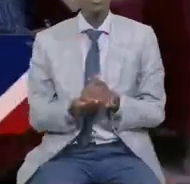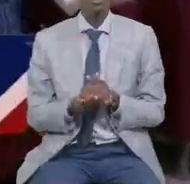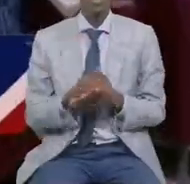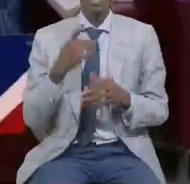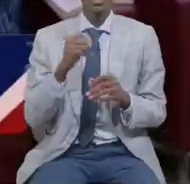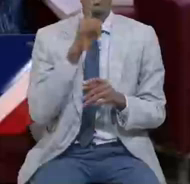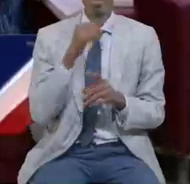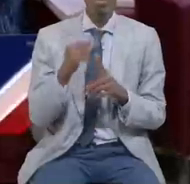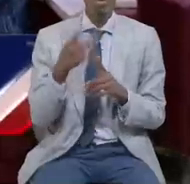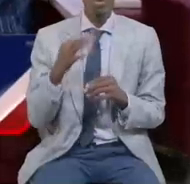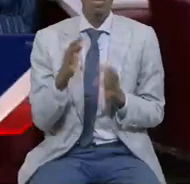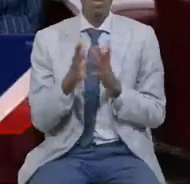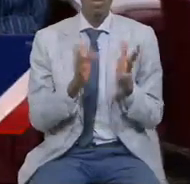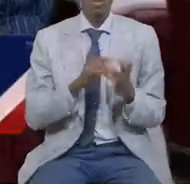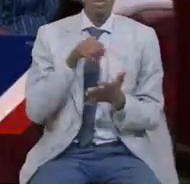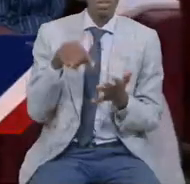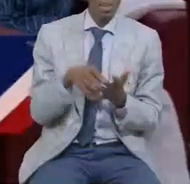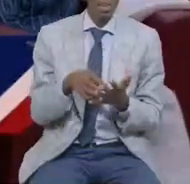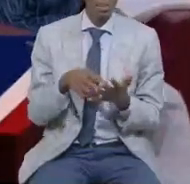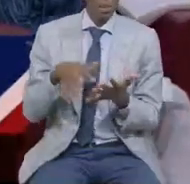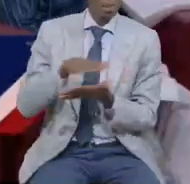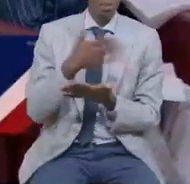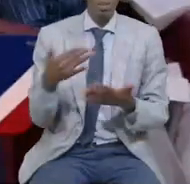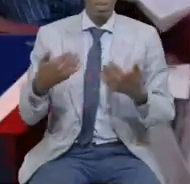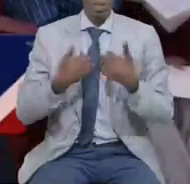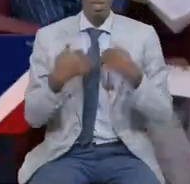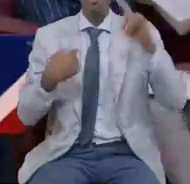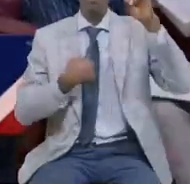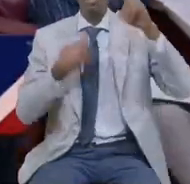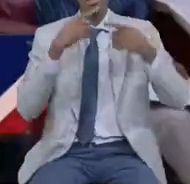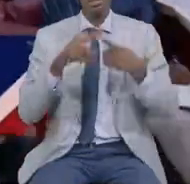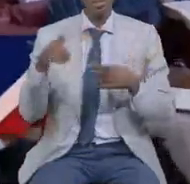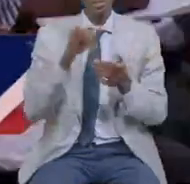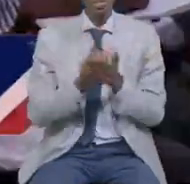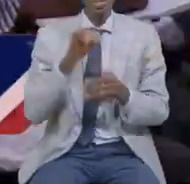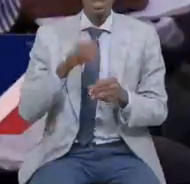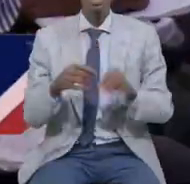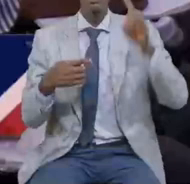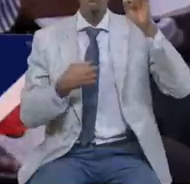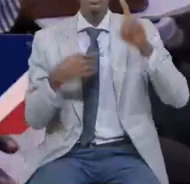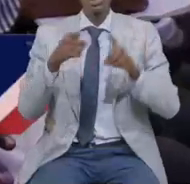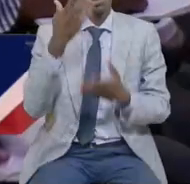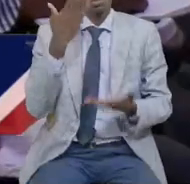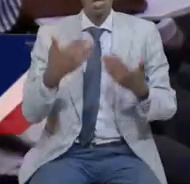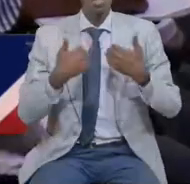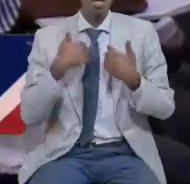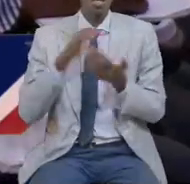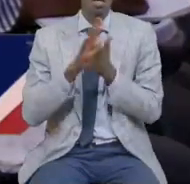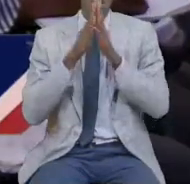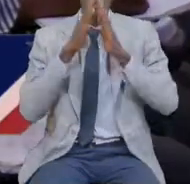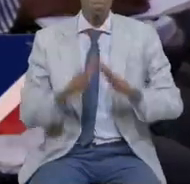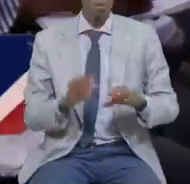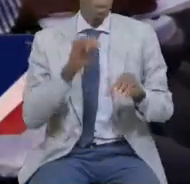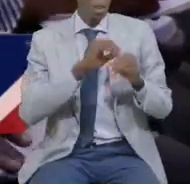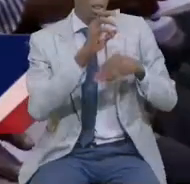de Jésus-Christ. Je vous ai dit ces choses afin que vous ayez la paix en moi. Vous aurez des